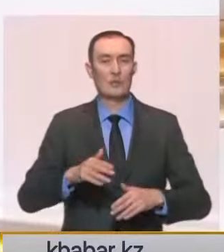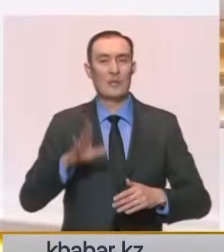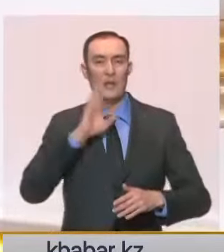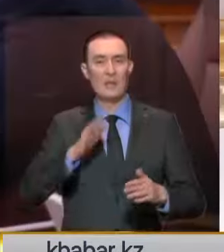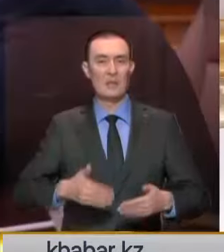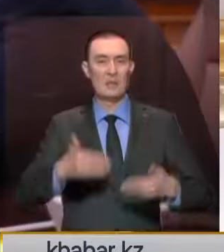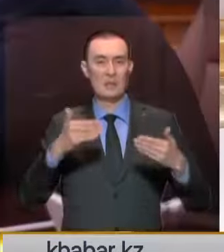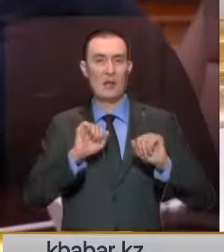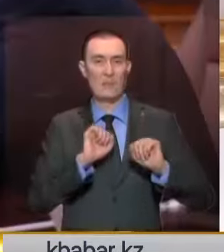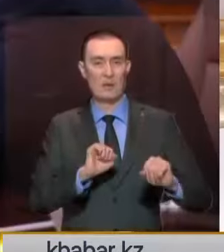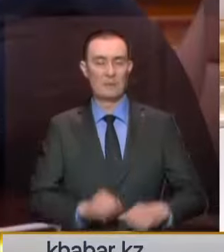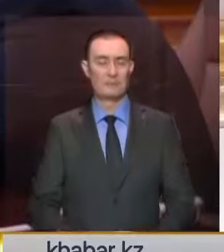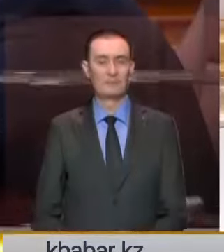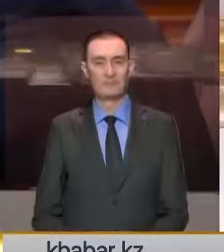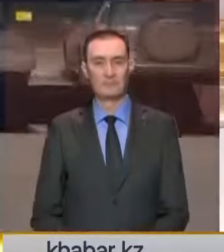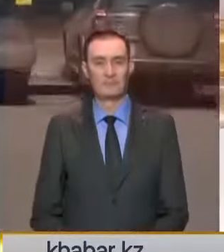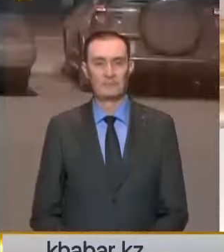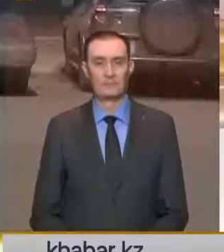дамбы.